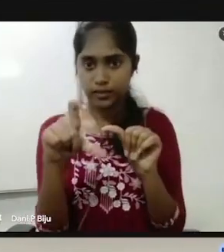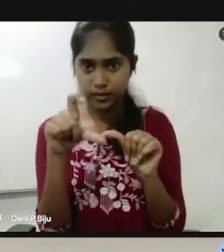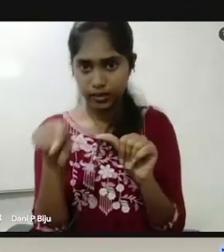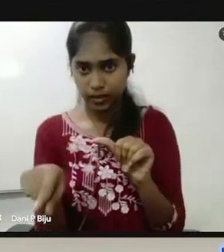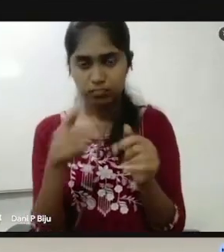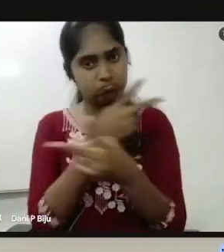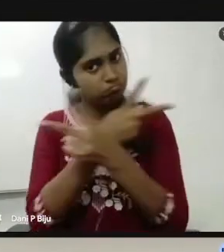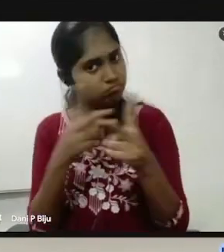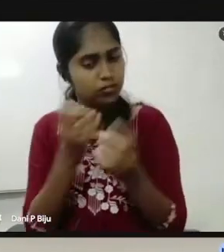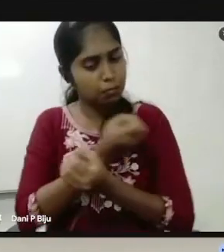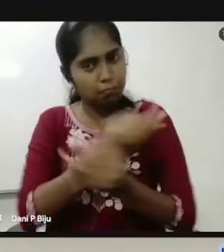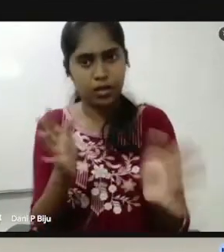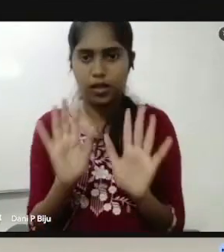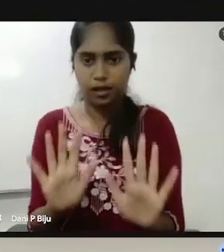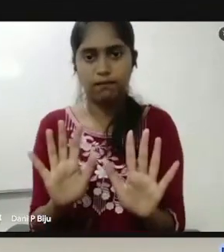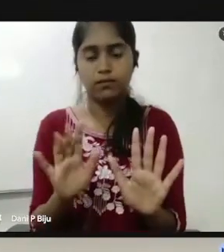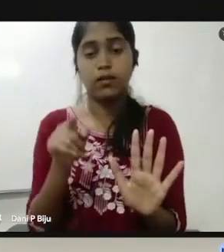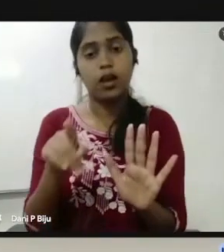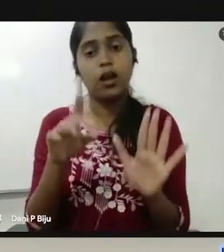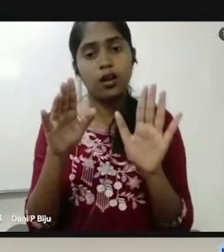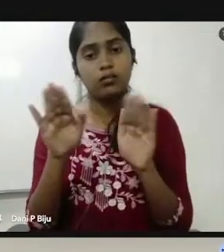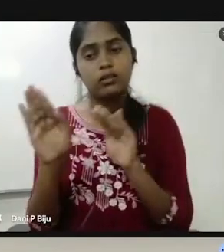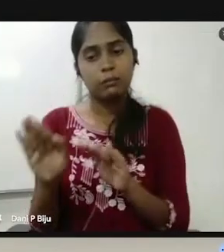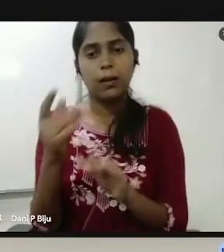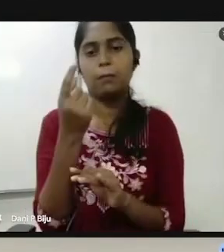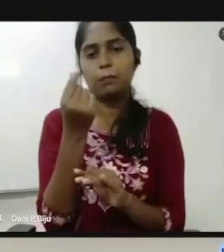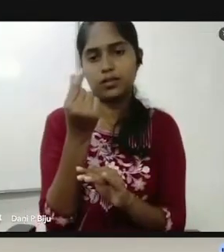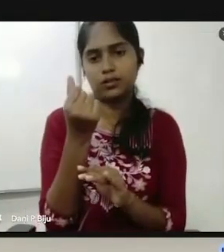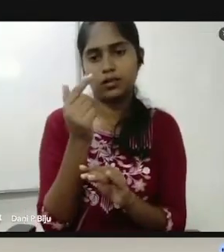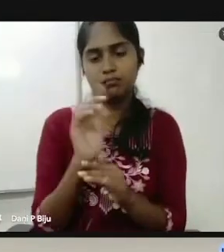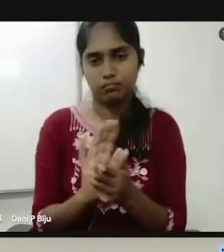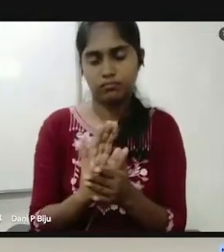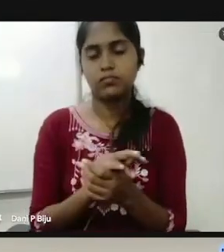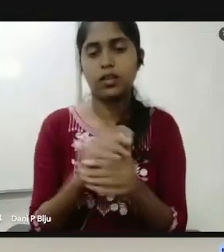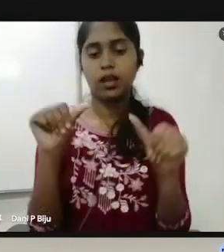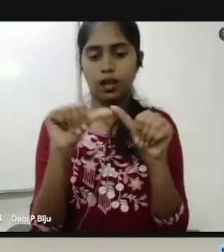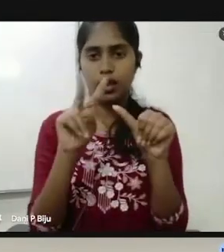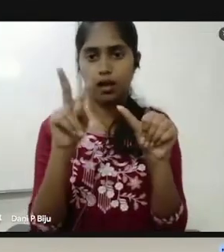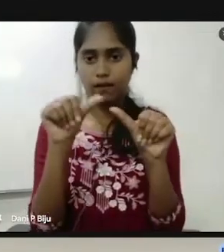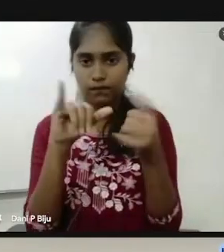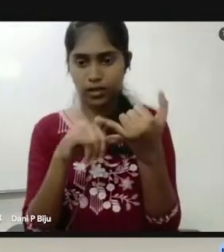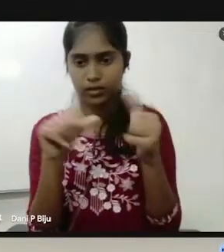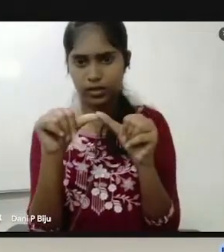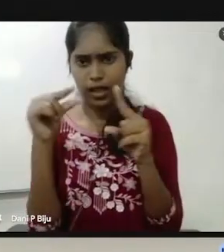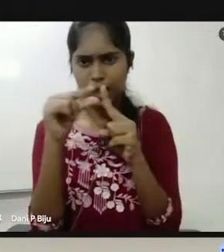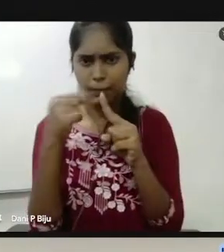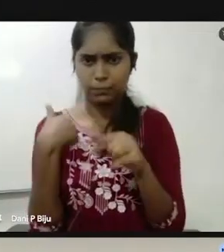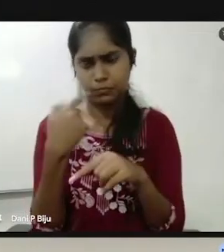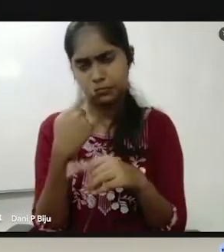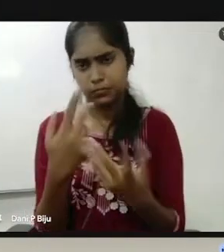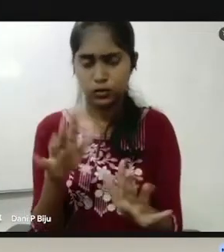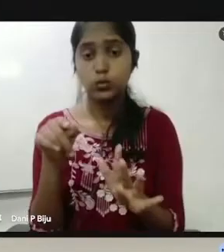ഇപ്പം ഫോർ എക്സാമ്പിൾ ഇപ്പൊ ആവാസ് എന്ന് പറയുന്ന ആപ്പ് പെയ്ഡ് ആണെന്ന് ഞാൻ പറഞ്ഞു. അതിന് ആക്ച്വലി അവർ മന്ത്ലി സബ്സ്ക്രിപ്ഷൻ അങ്ങനെ ഒരു പോളിസി